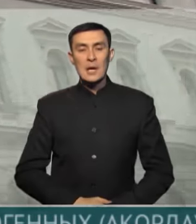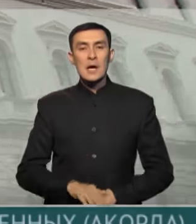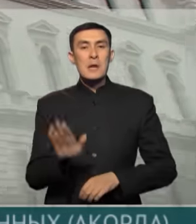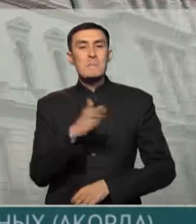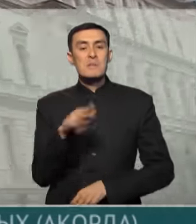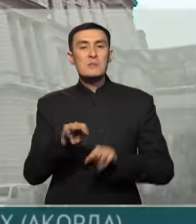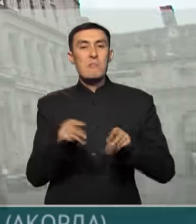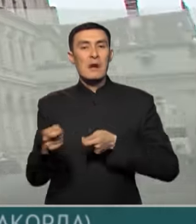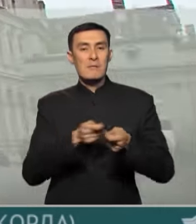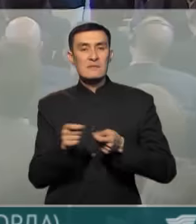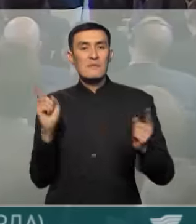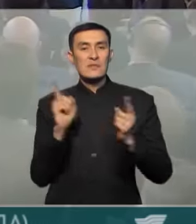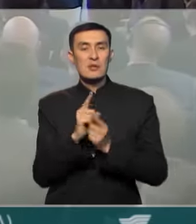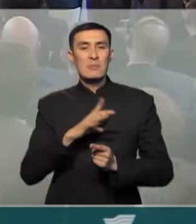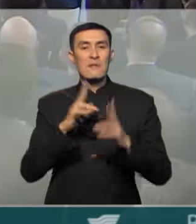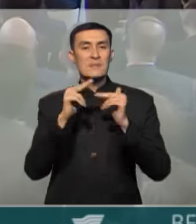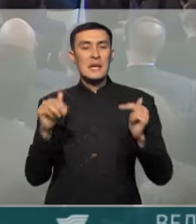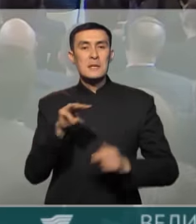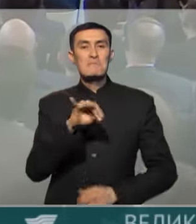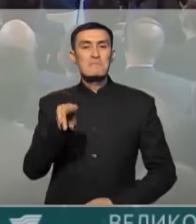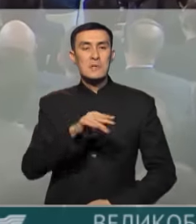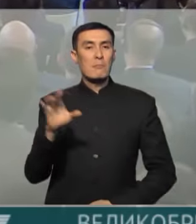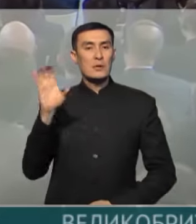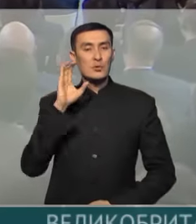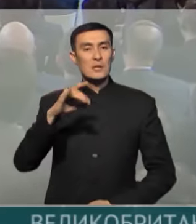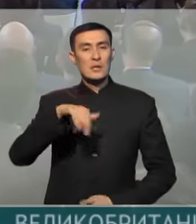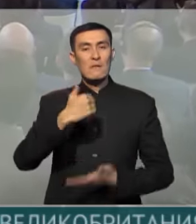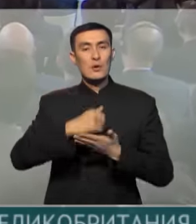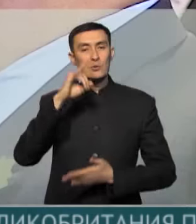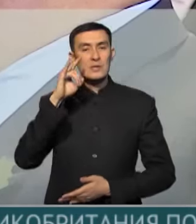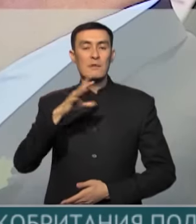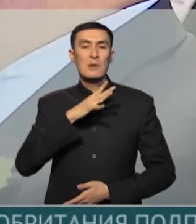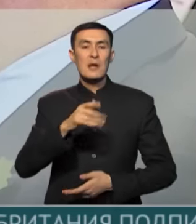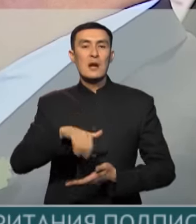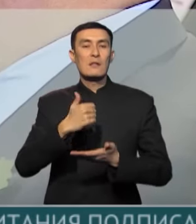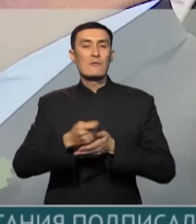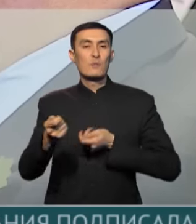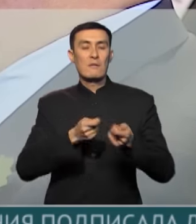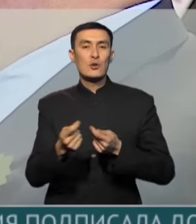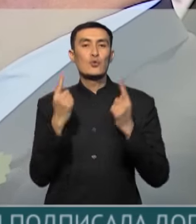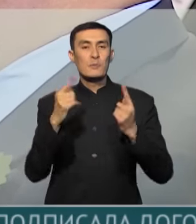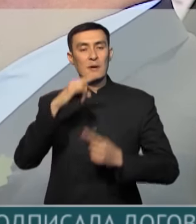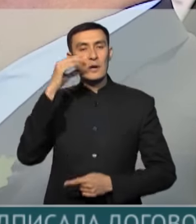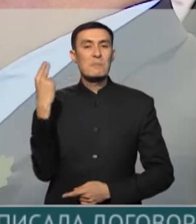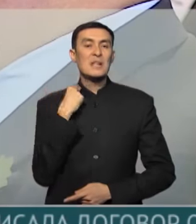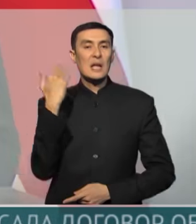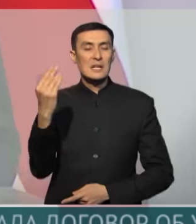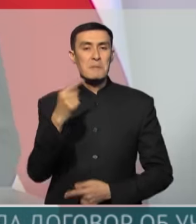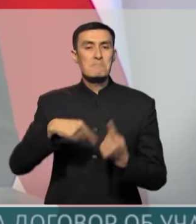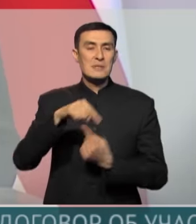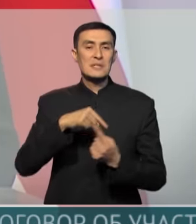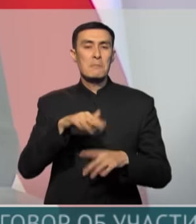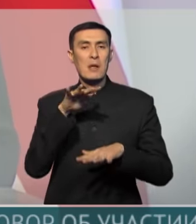Межправительственная встреча проходила уже в здании МИДа. Послушать президента Казахстана пришли капитаны самого крупного британского бизнеса. Это